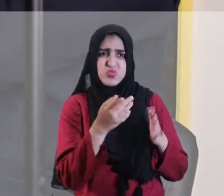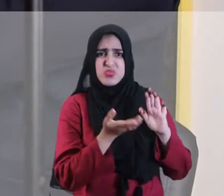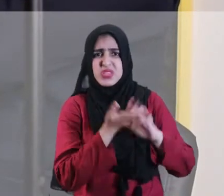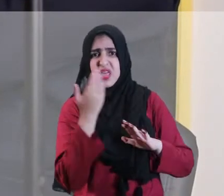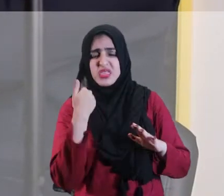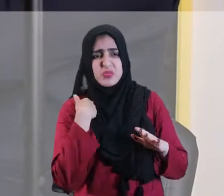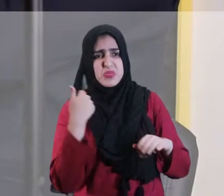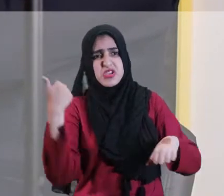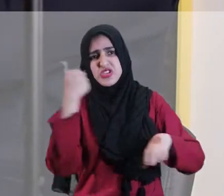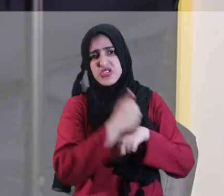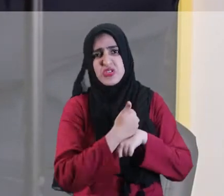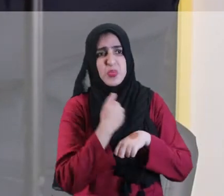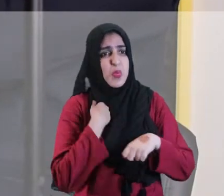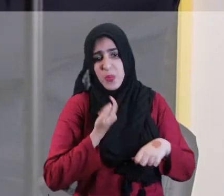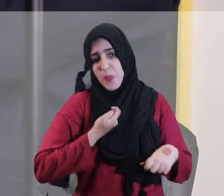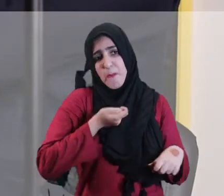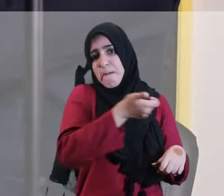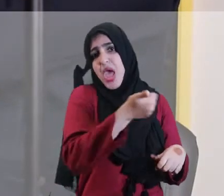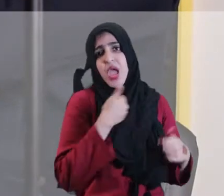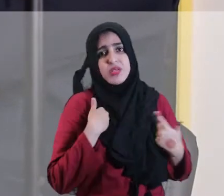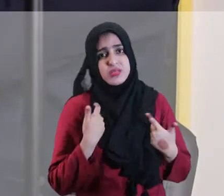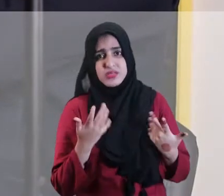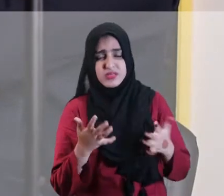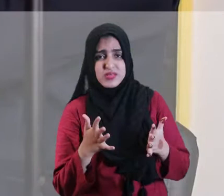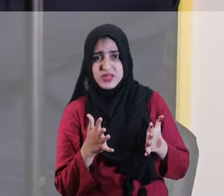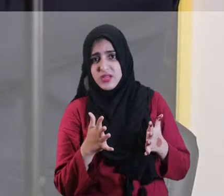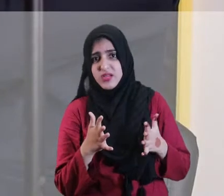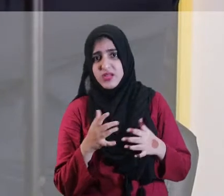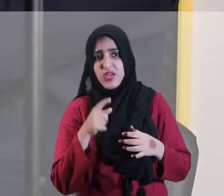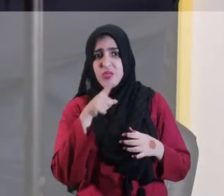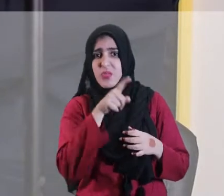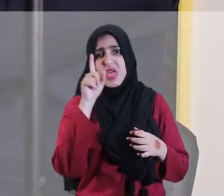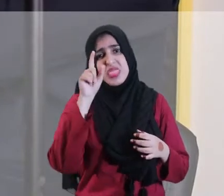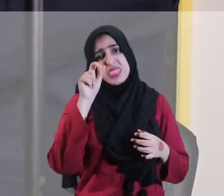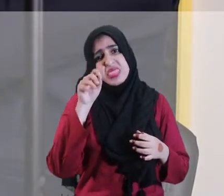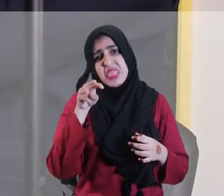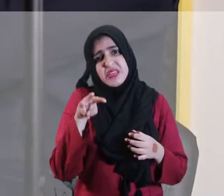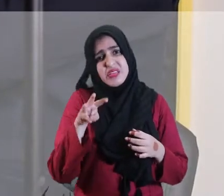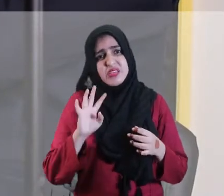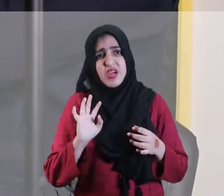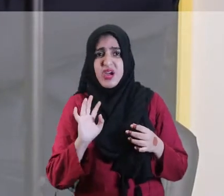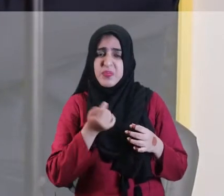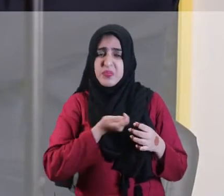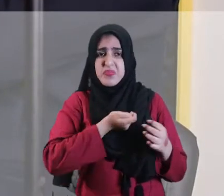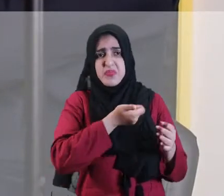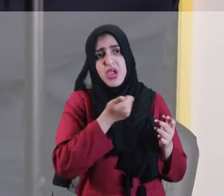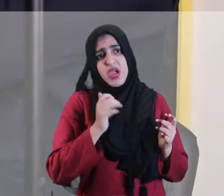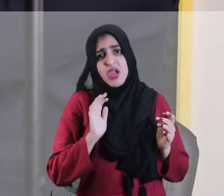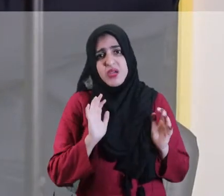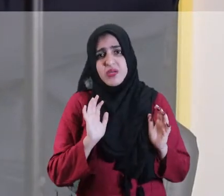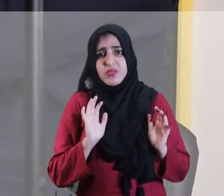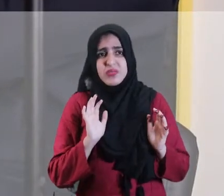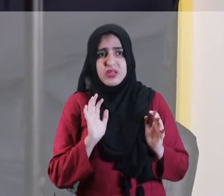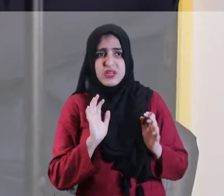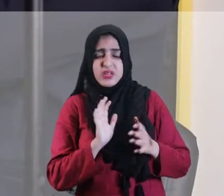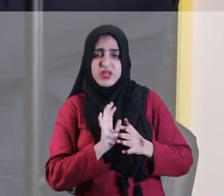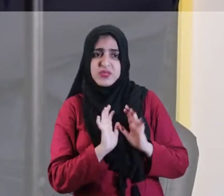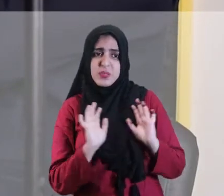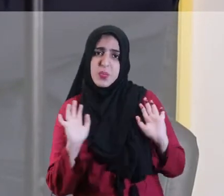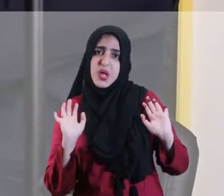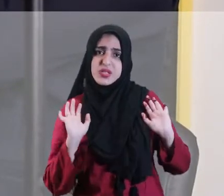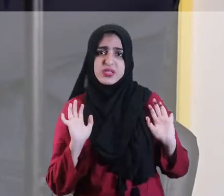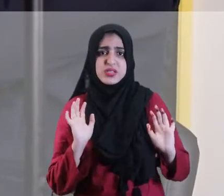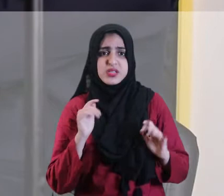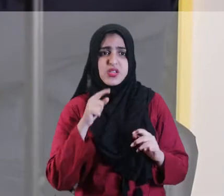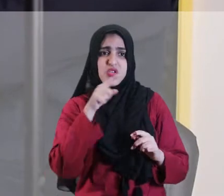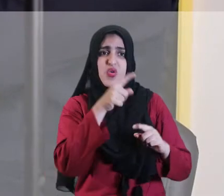सकें आपकी तो 10,000 टाइप मेरे ख्याल से क्लास तो हम आपको ना बहुत पुरानी बात है जब